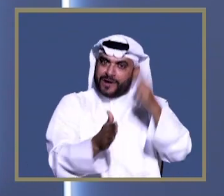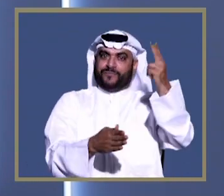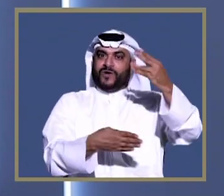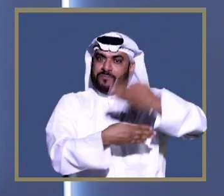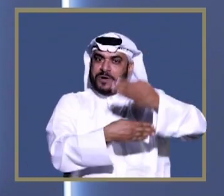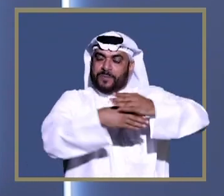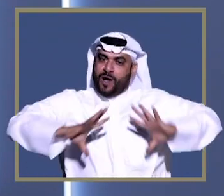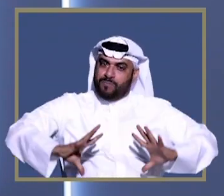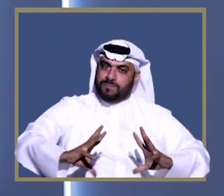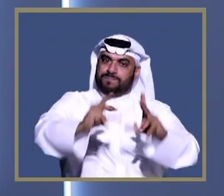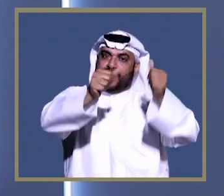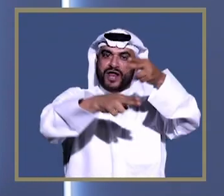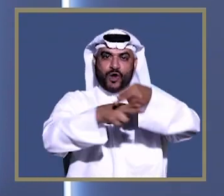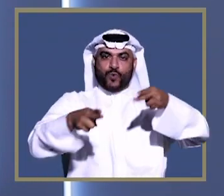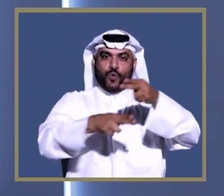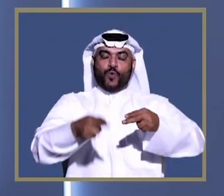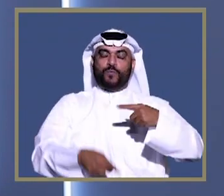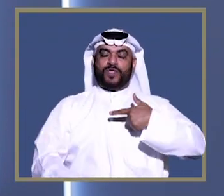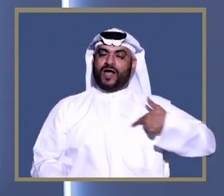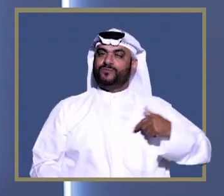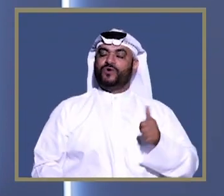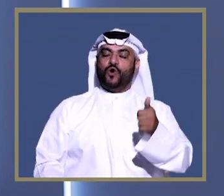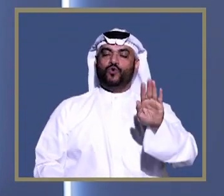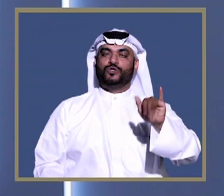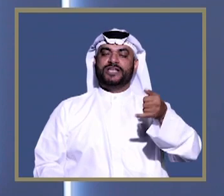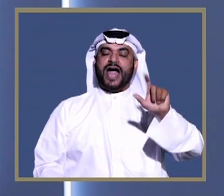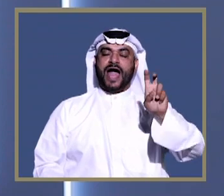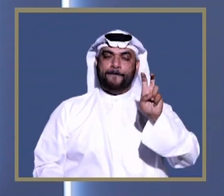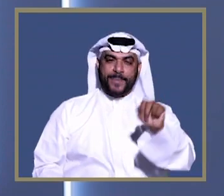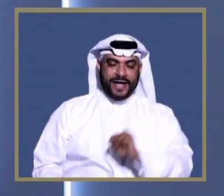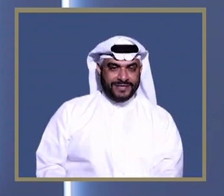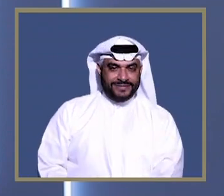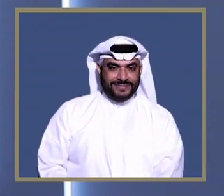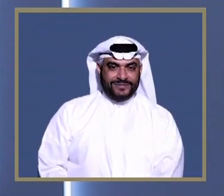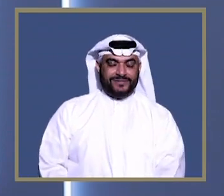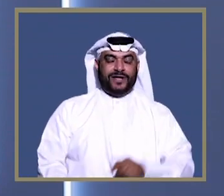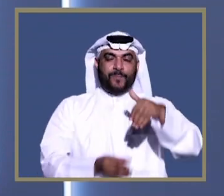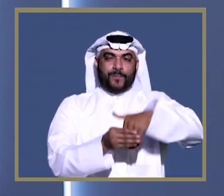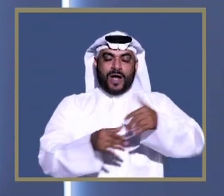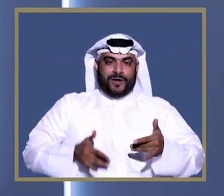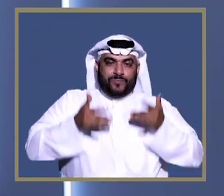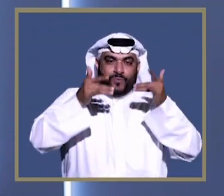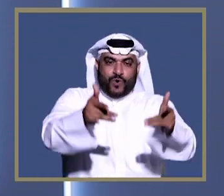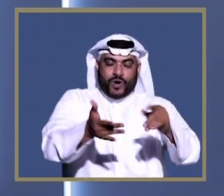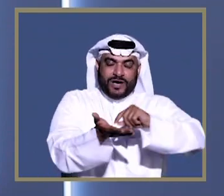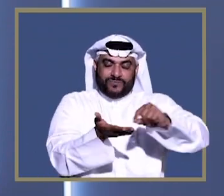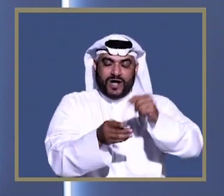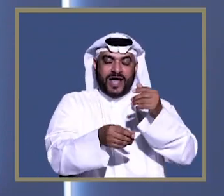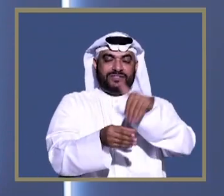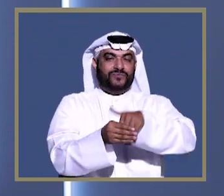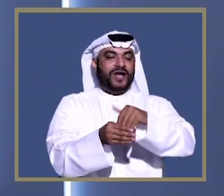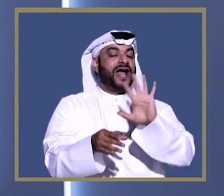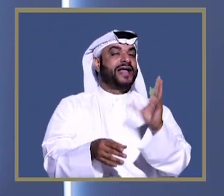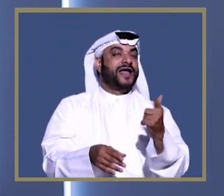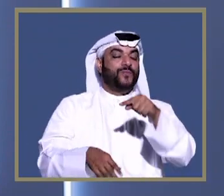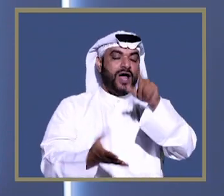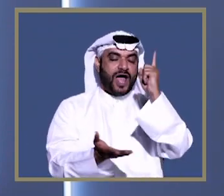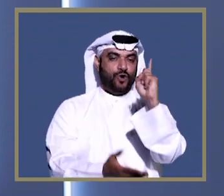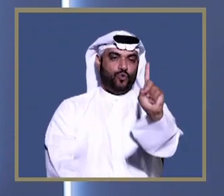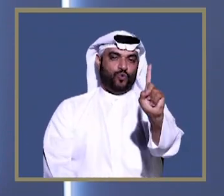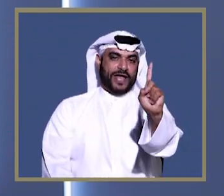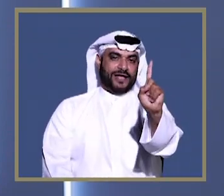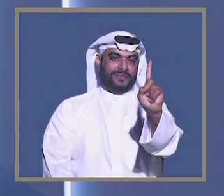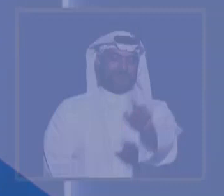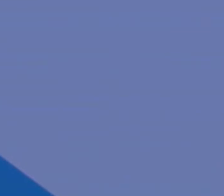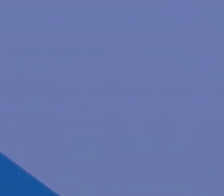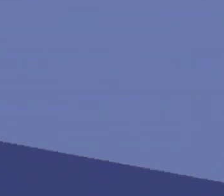البناء ونستعيد السيادة. أخوكم أسامة عيسى الشاهين، مرشح الدائرة الانتخابية